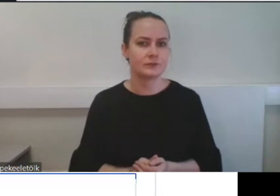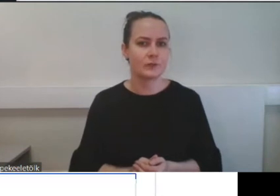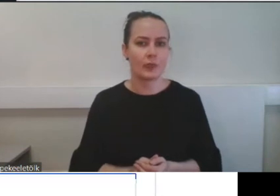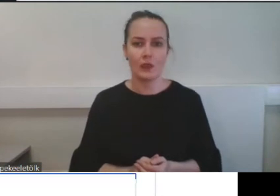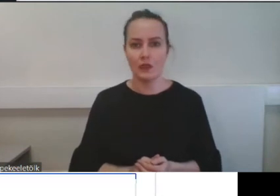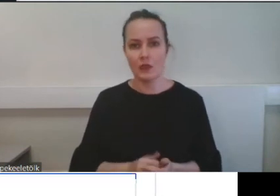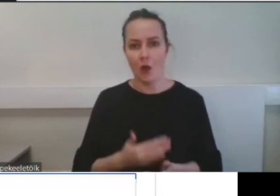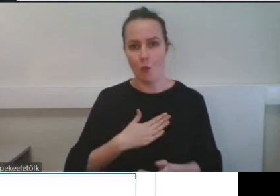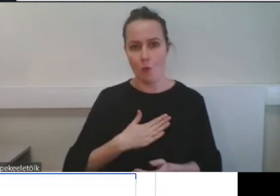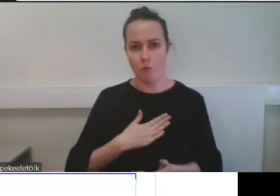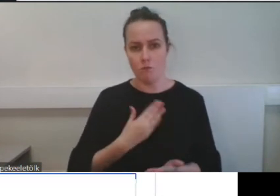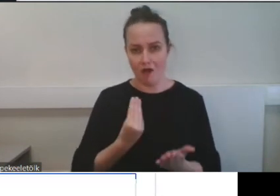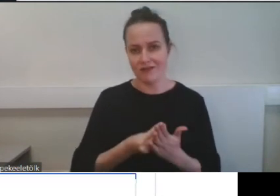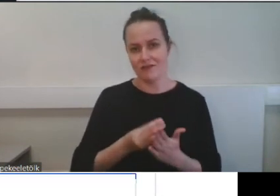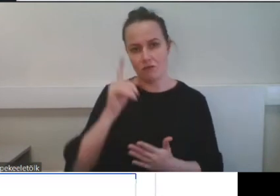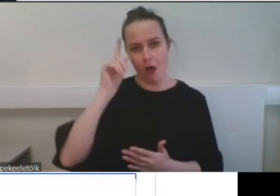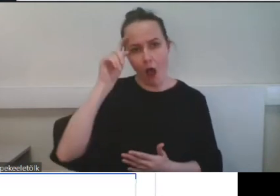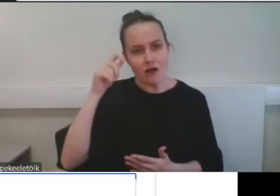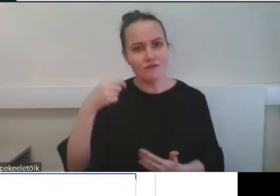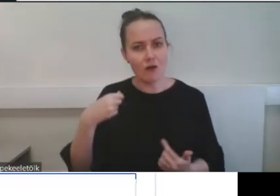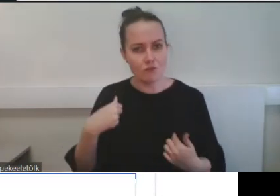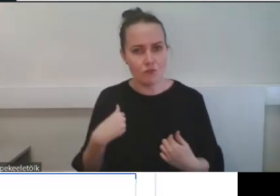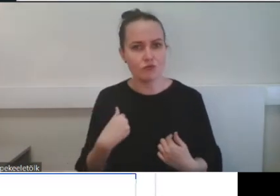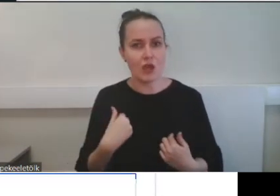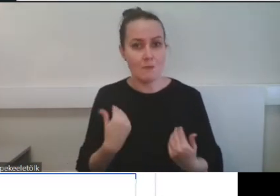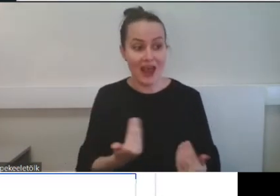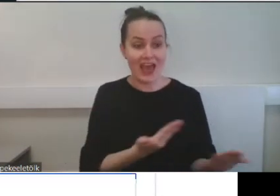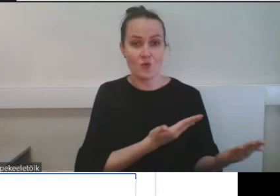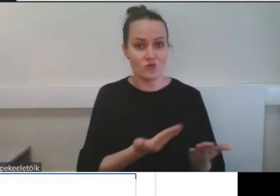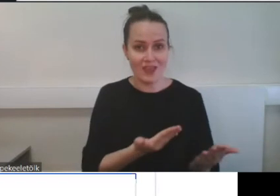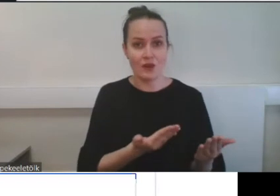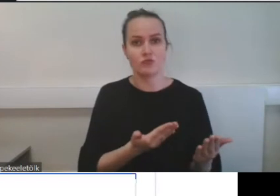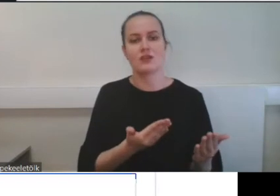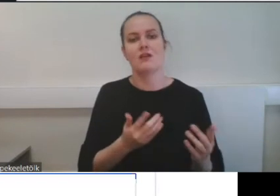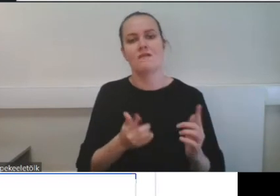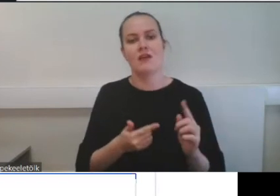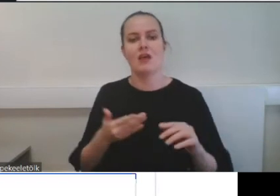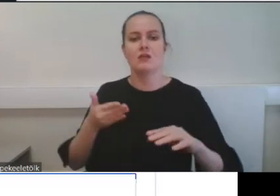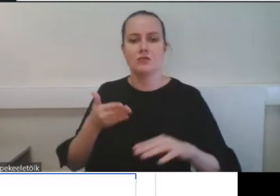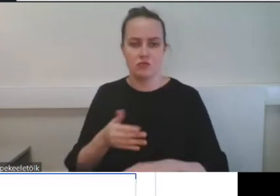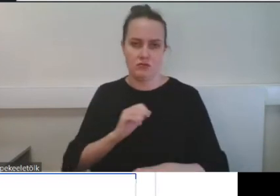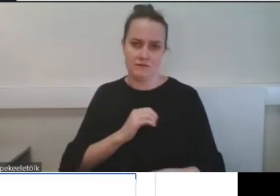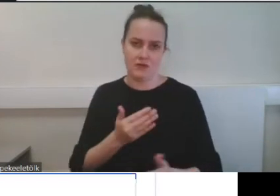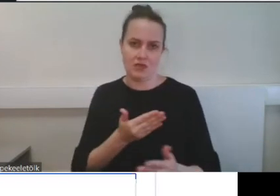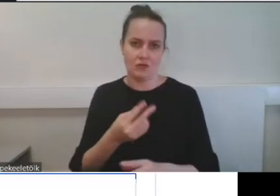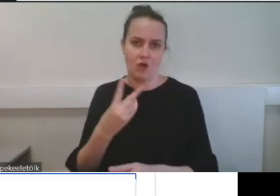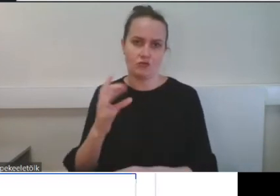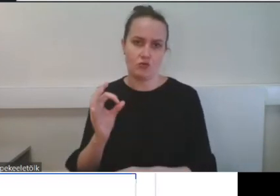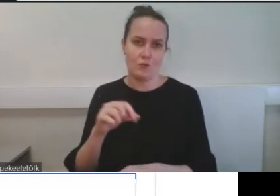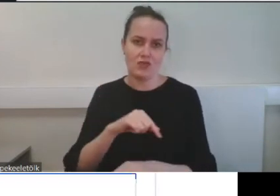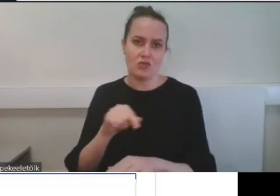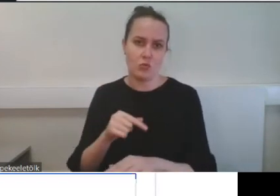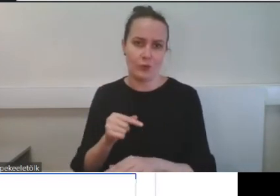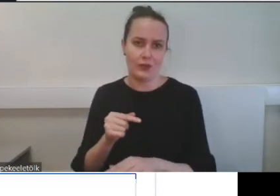üsna tõsiselt võetavas osakaalus esinevad juba 20. eluaastates inimestel ja suhtlemisprobleeme toovad välja